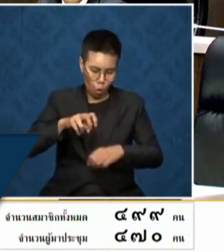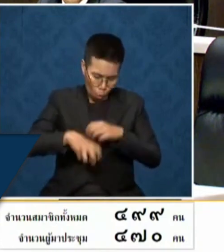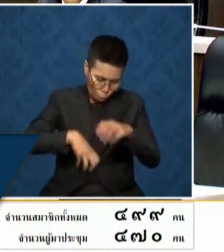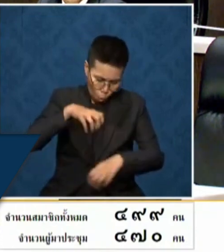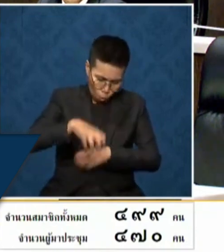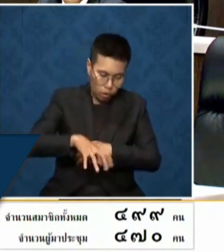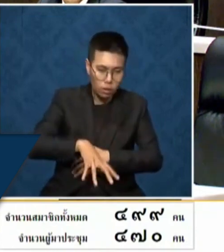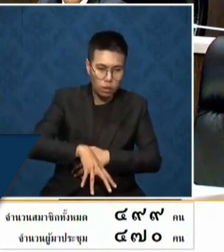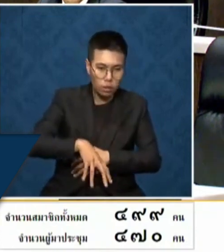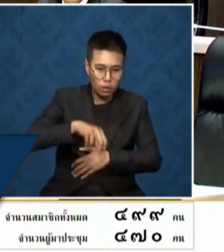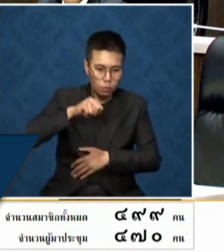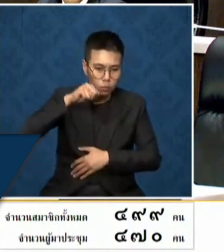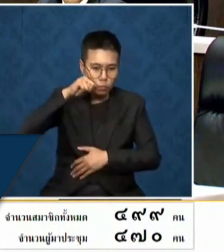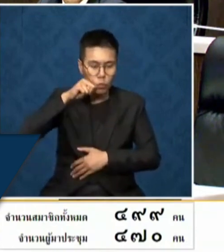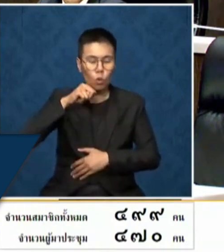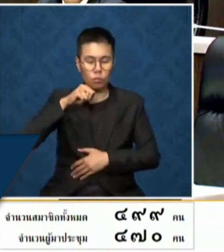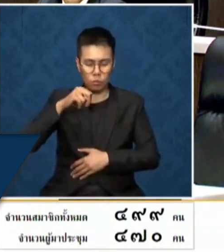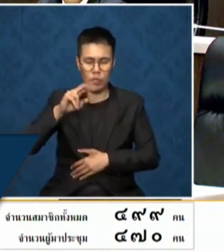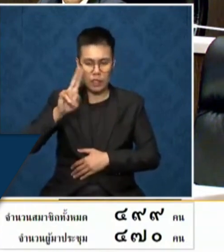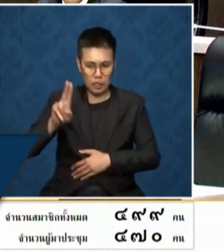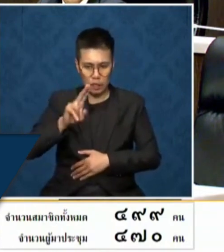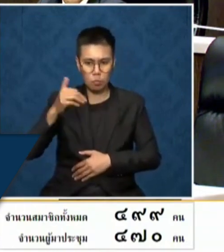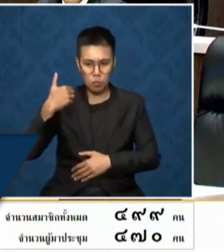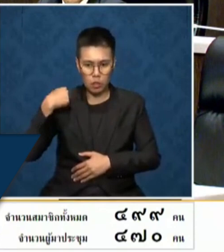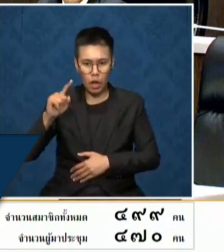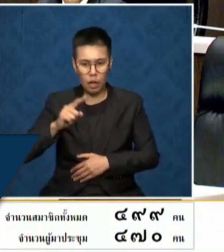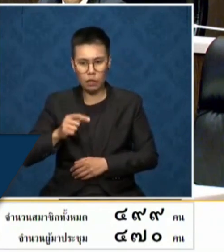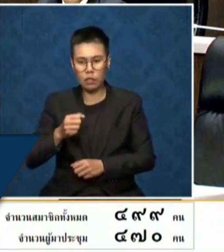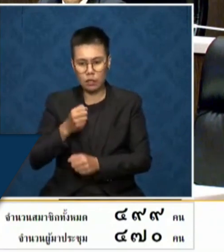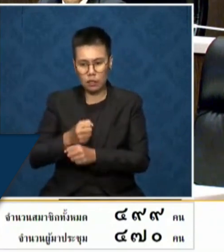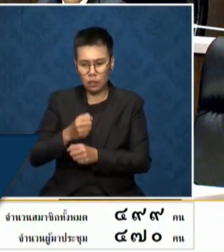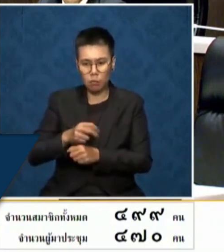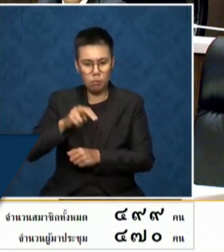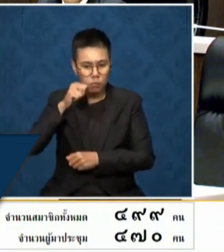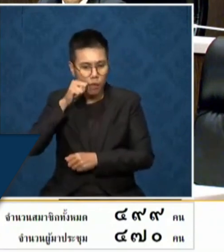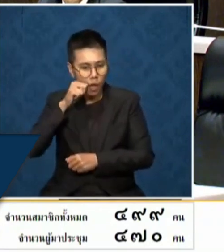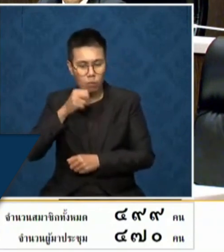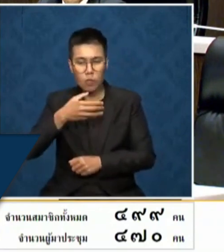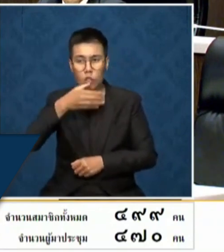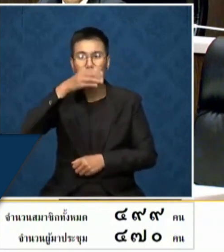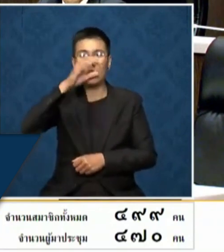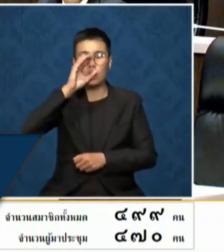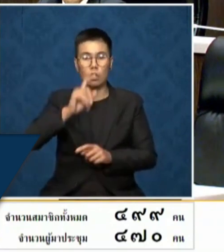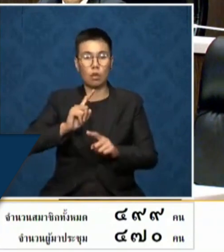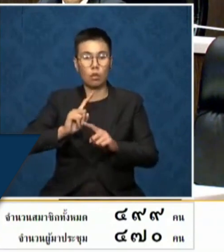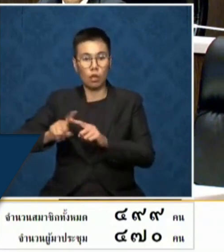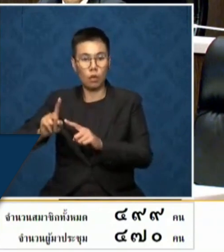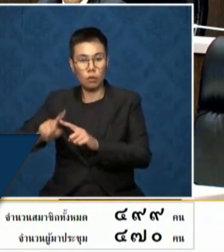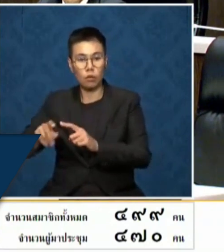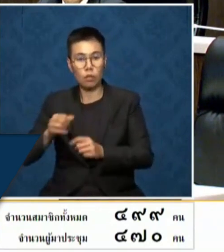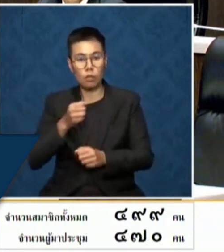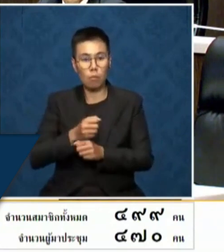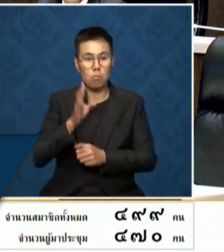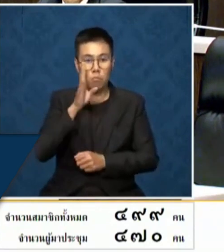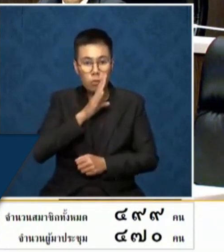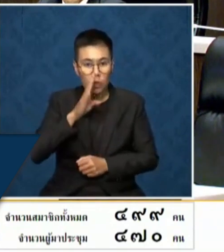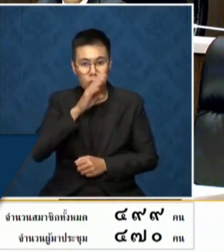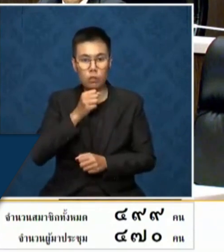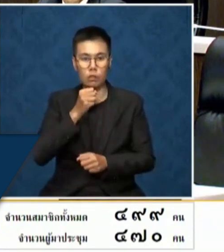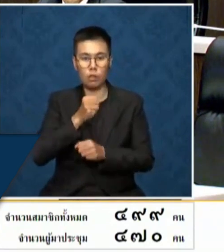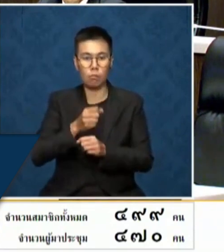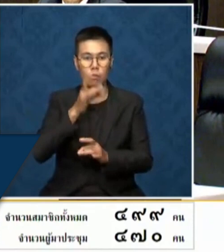อภิปรายมาเป็นของทุกคนแล้วผมว่าไม่ยุติธรรมเลยครับที่บริษัทน้ำดื่มต่างๆไม่ว่าจะทำเบียร์ทำ